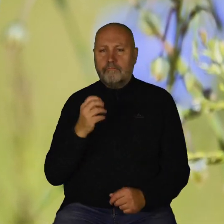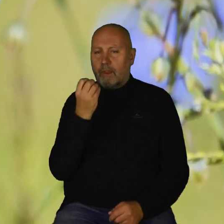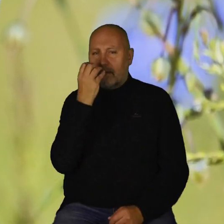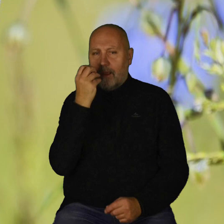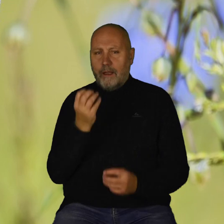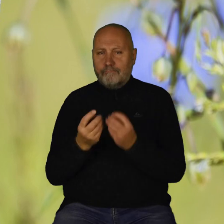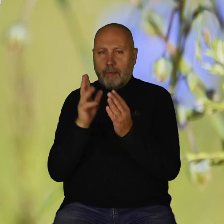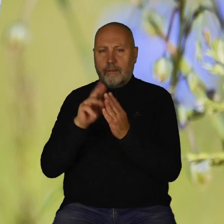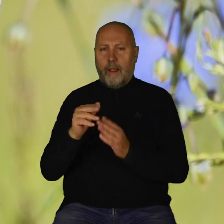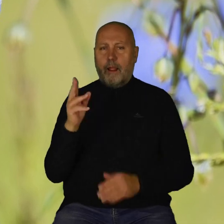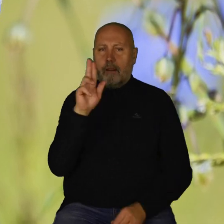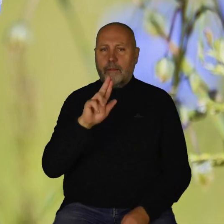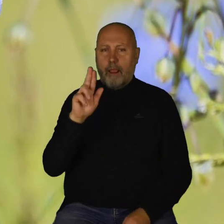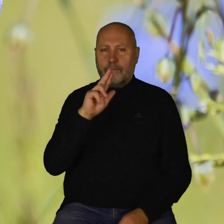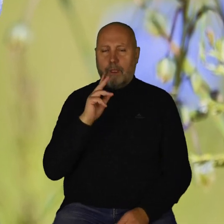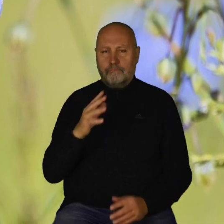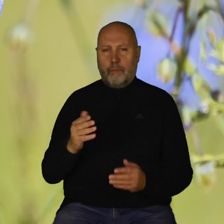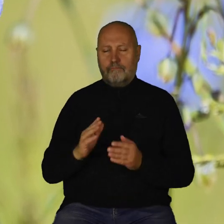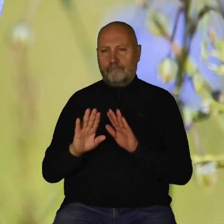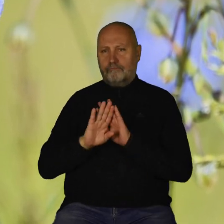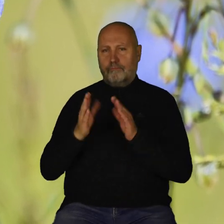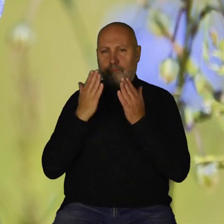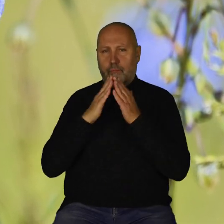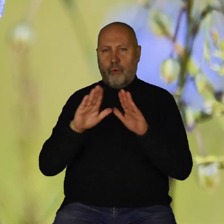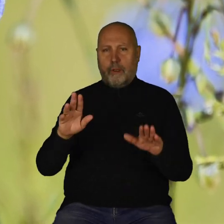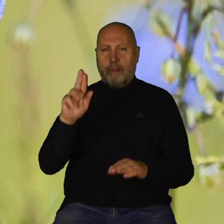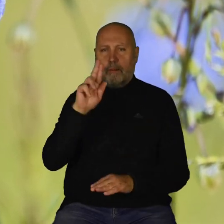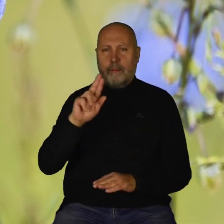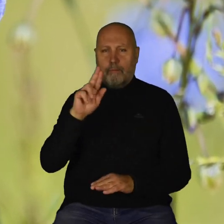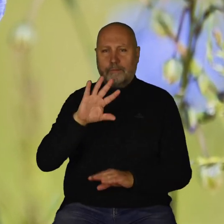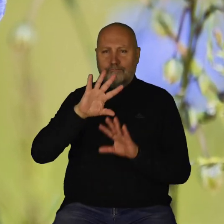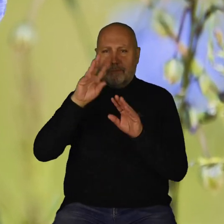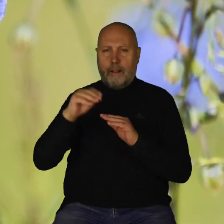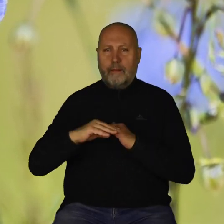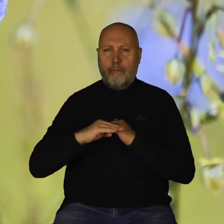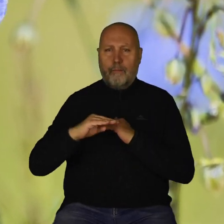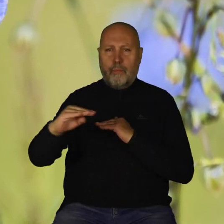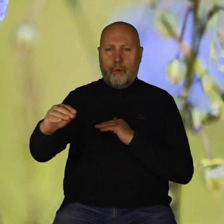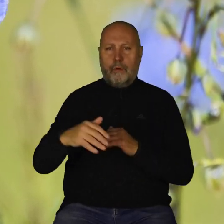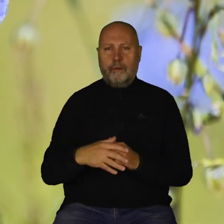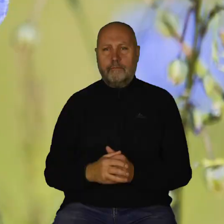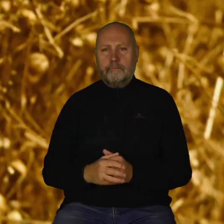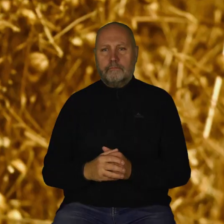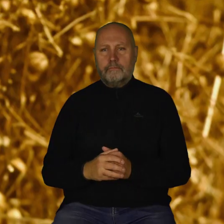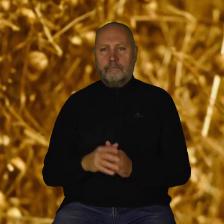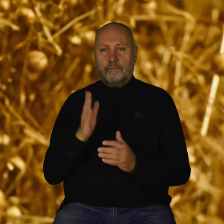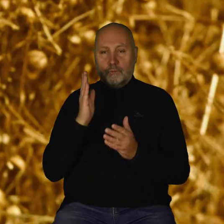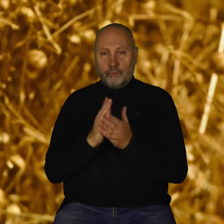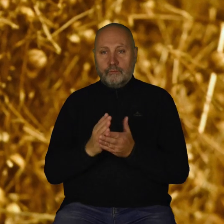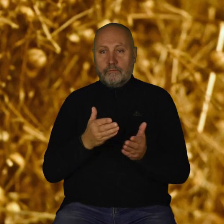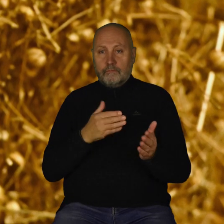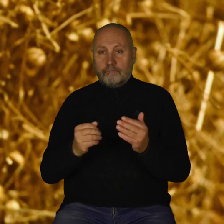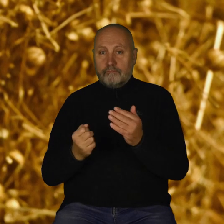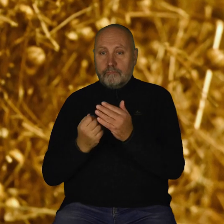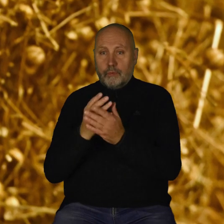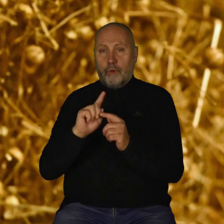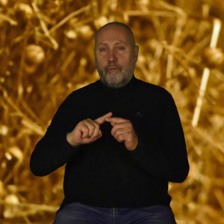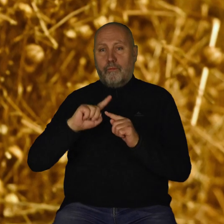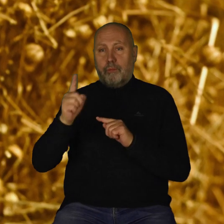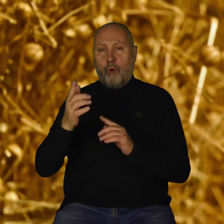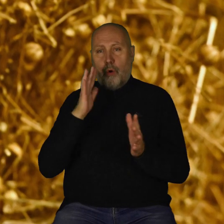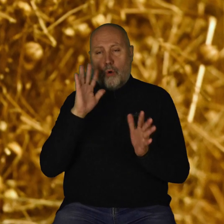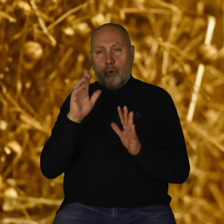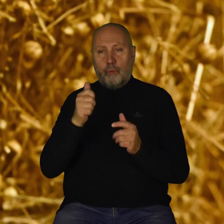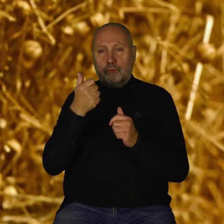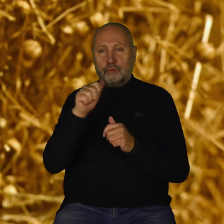kwitł on na niebiesko tworząc piękne błękitne pola dojrzewał po upływie około